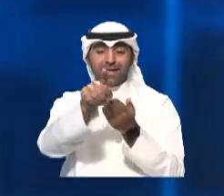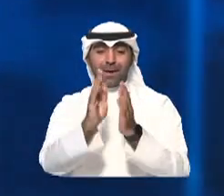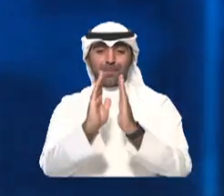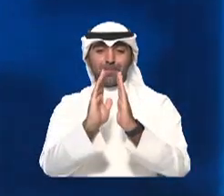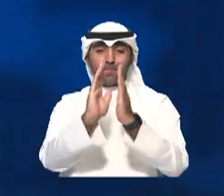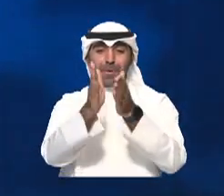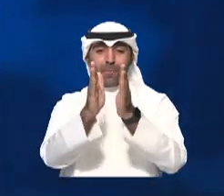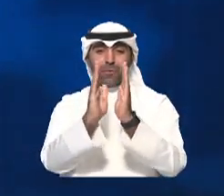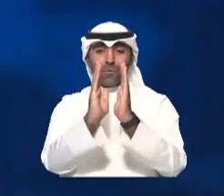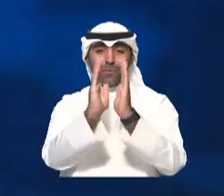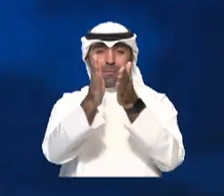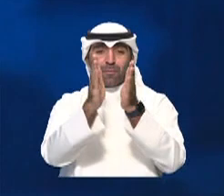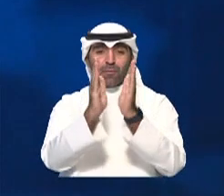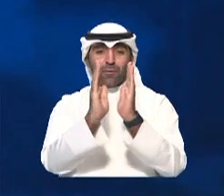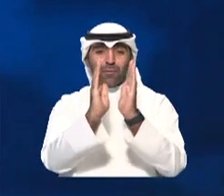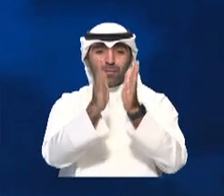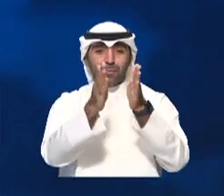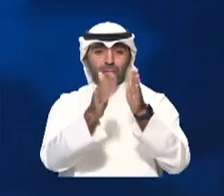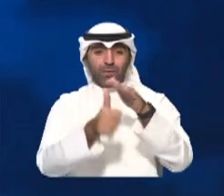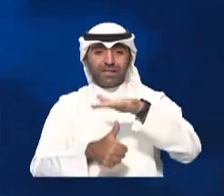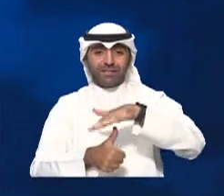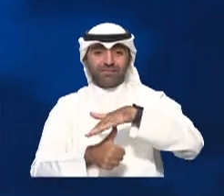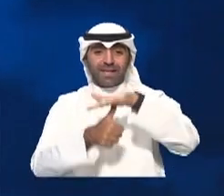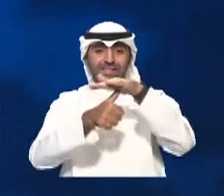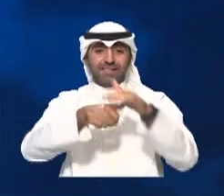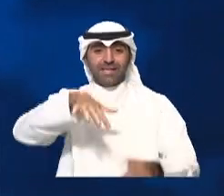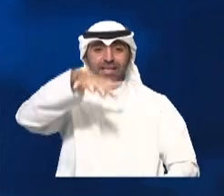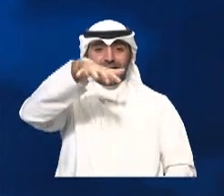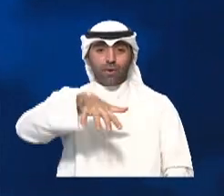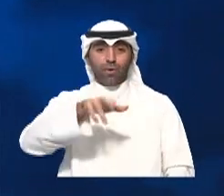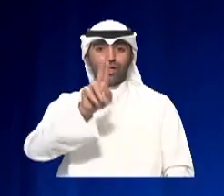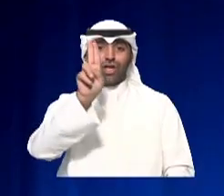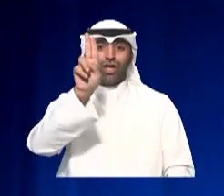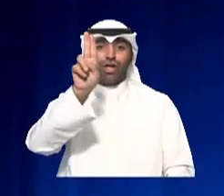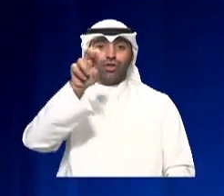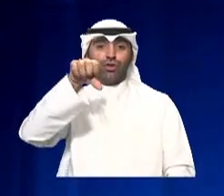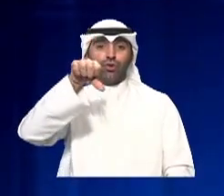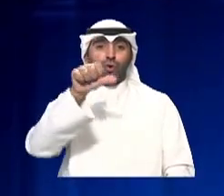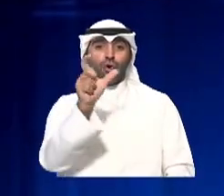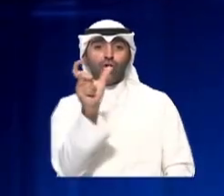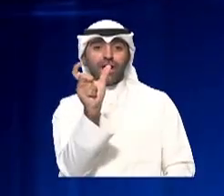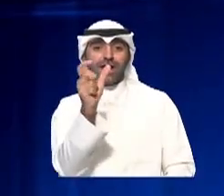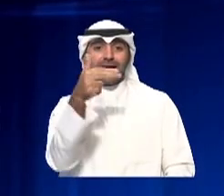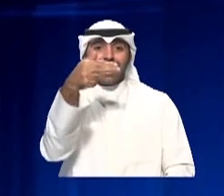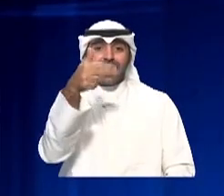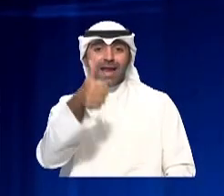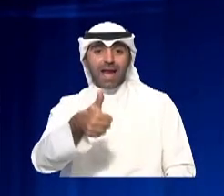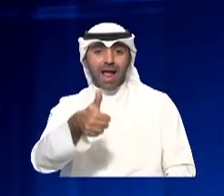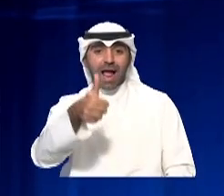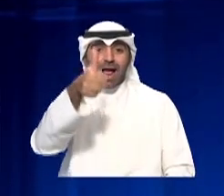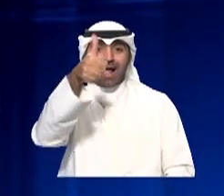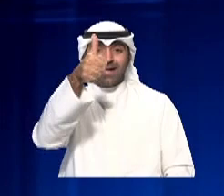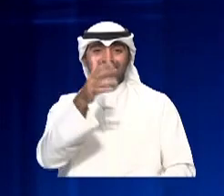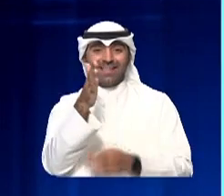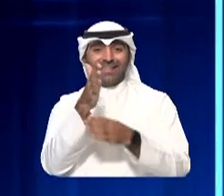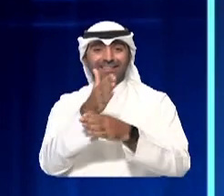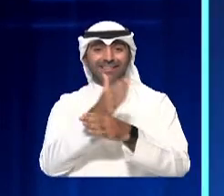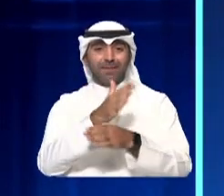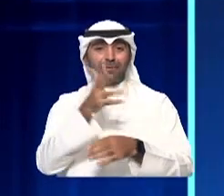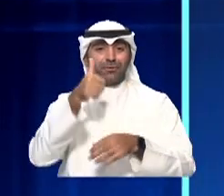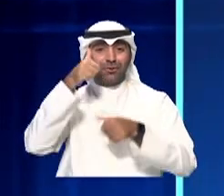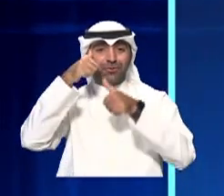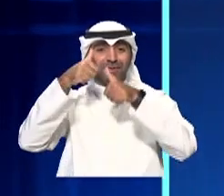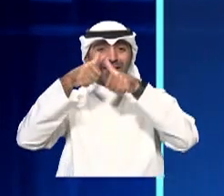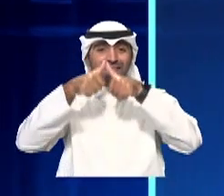توبو السادس ملك مملكة تونغا الصديقة، عبر فيها سموه حفظه الله عن خالص تهانيه بمناسبة العيد الوطني